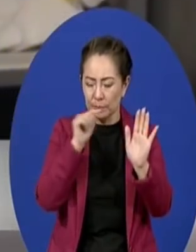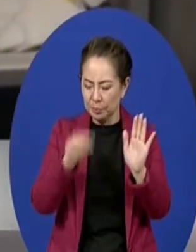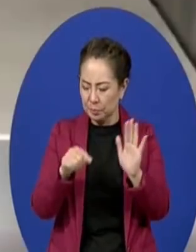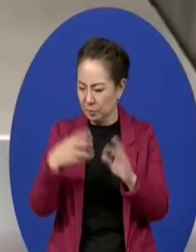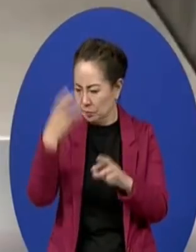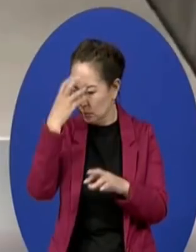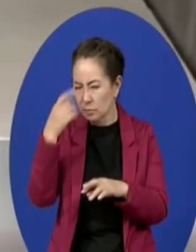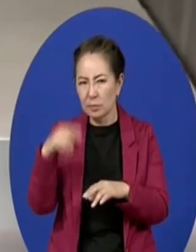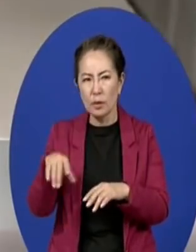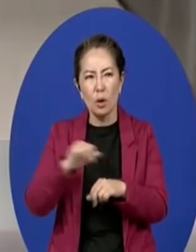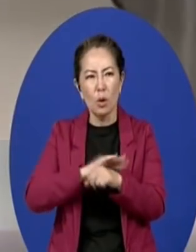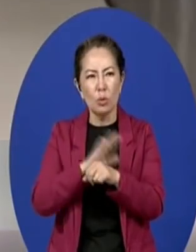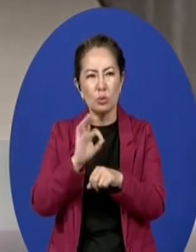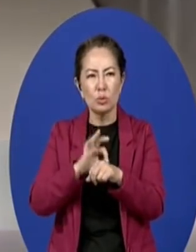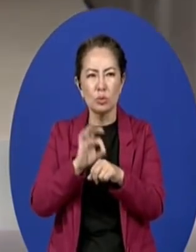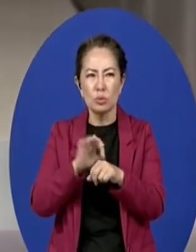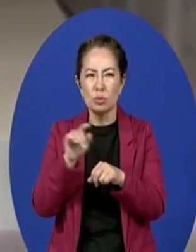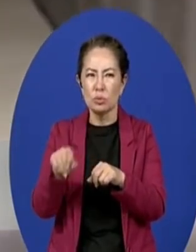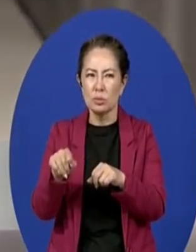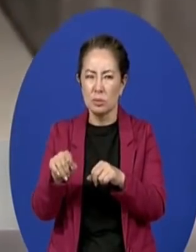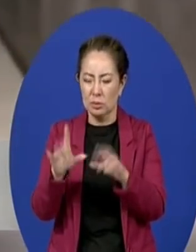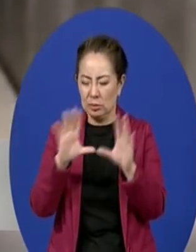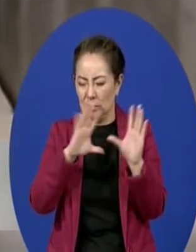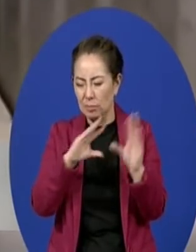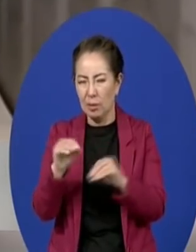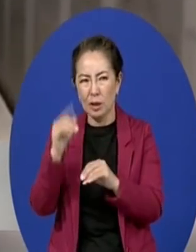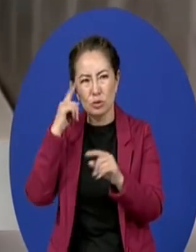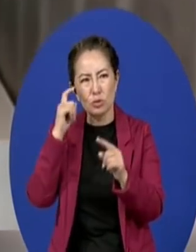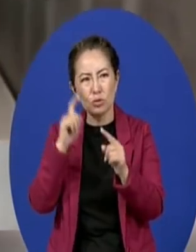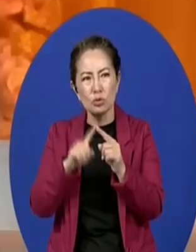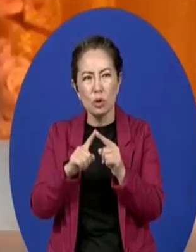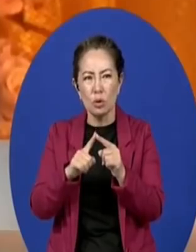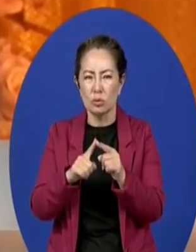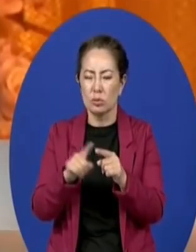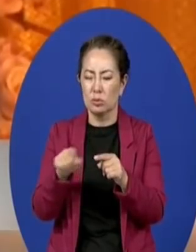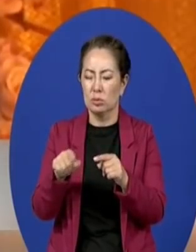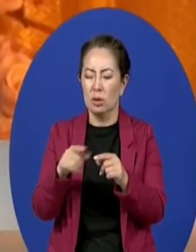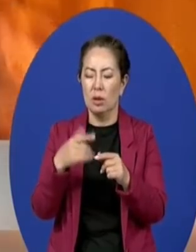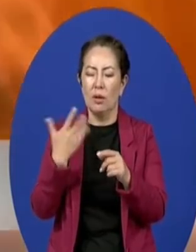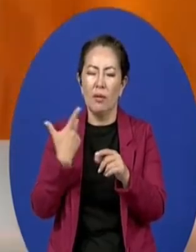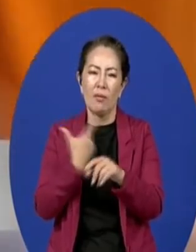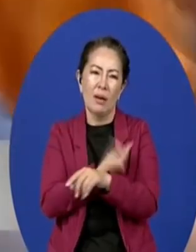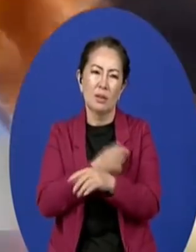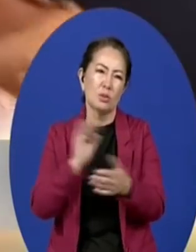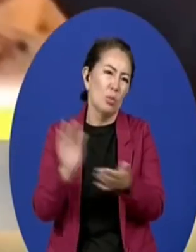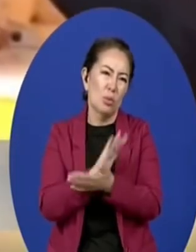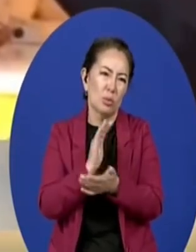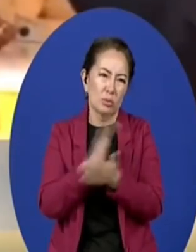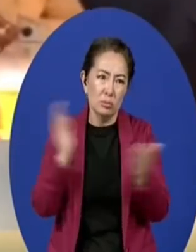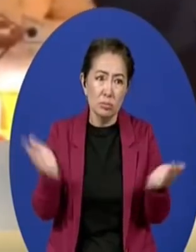засгийн газар халдварын дархлалтыг саармагжуулах зорилгоор вакцинжуулалтыг төрөгсгөх бодлогыг барьж эхэлжээ.